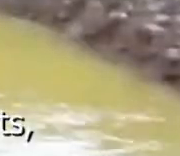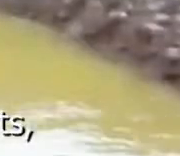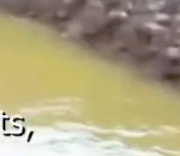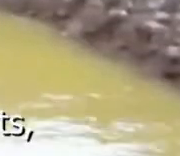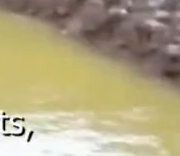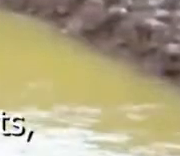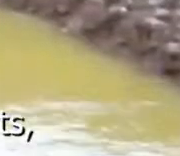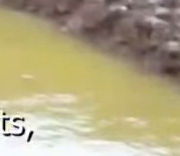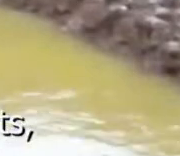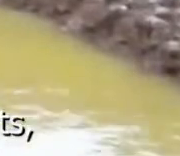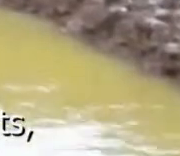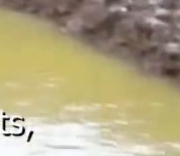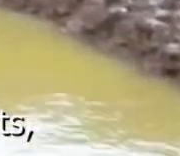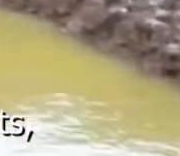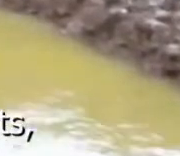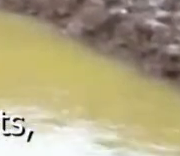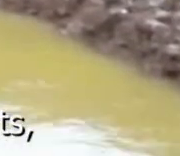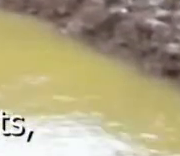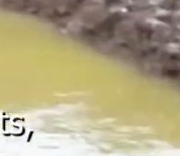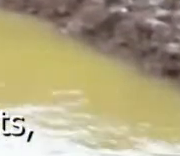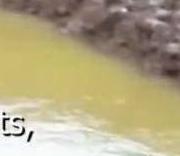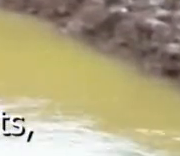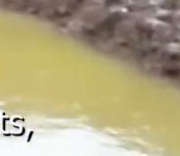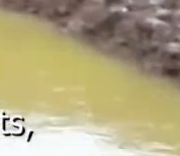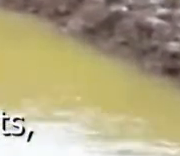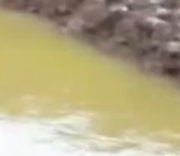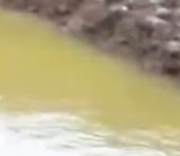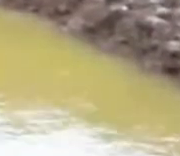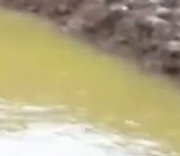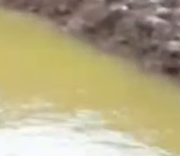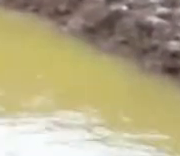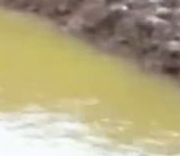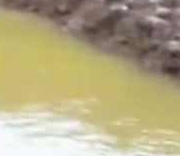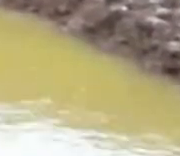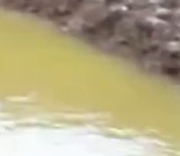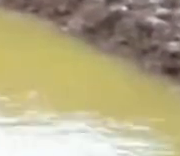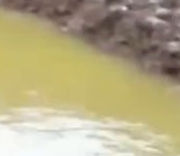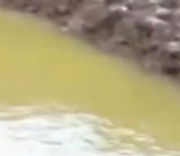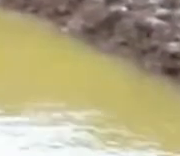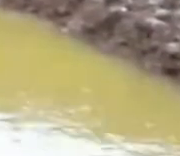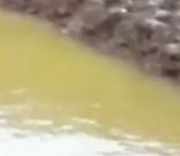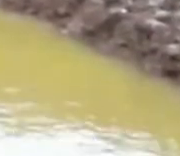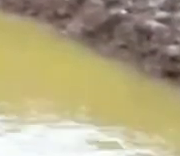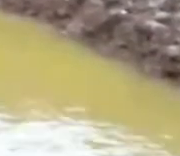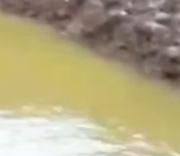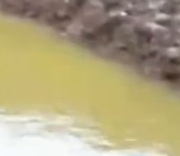untuk green belt, sabuk hijau dalam upaya mitigasi, di sini kita